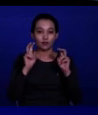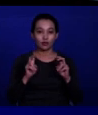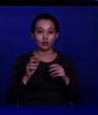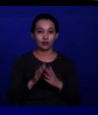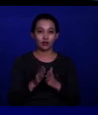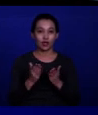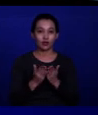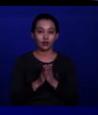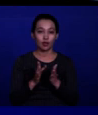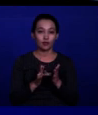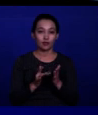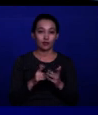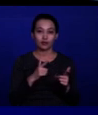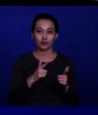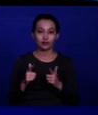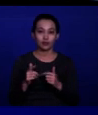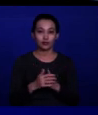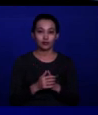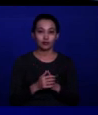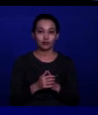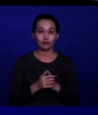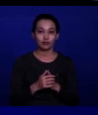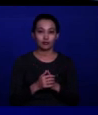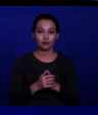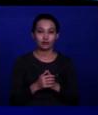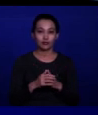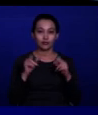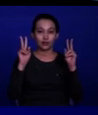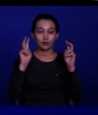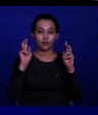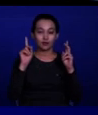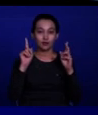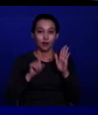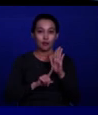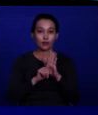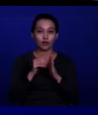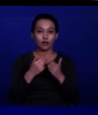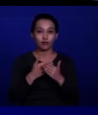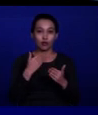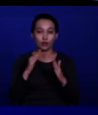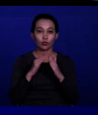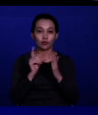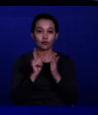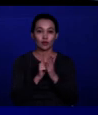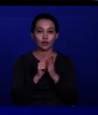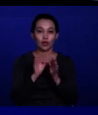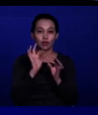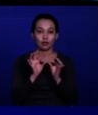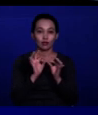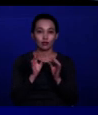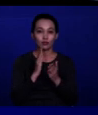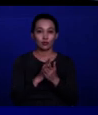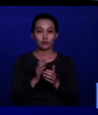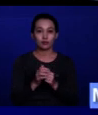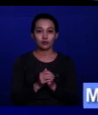o'quv qurollaringizni hozirlab oling. Demak, mavzuimizni boshlashdan avval uyga berilgan vazifani tekshirib